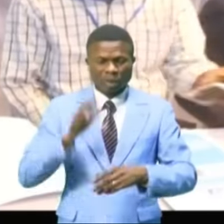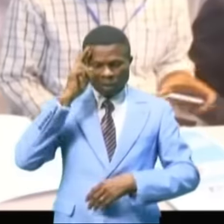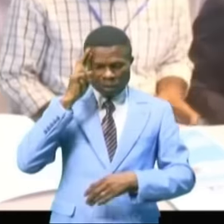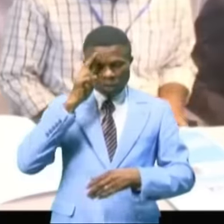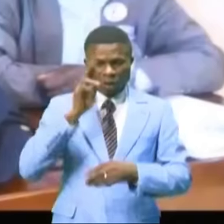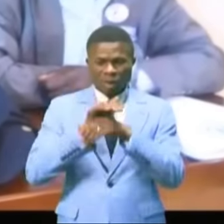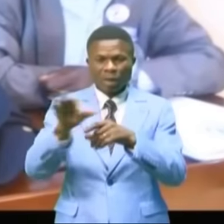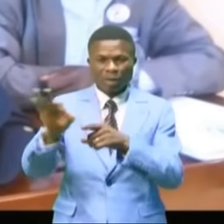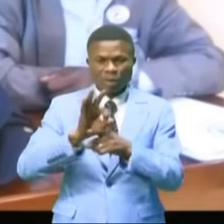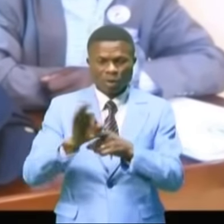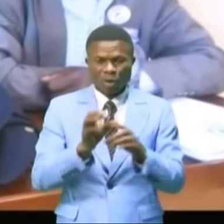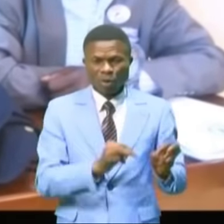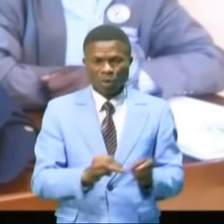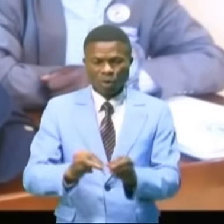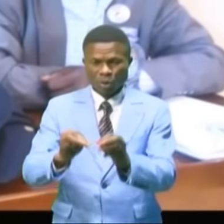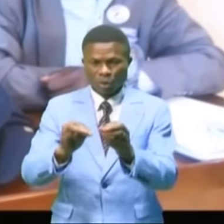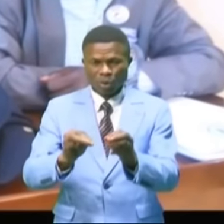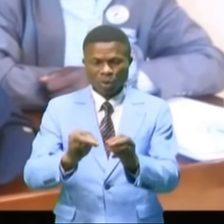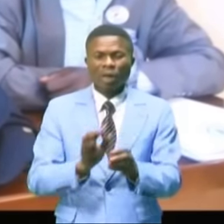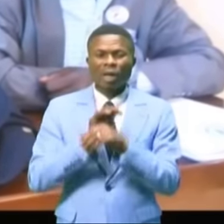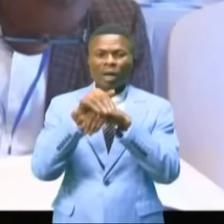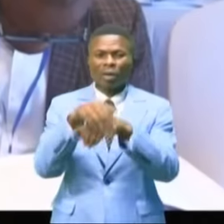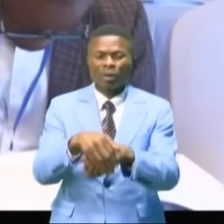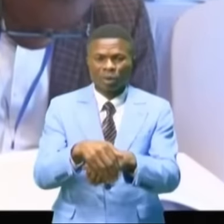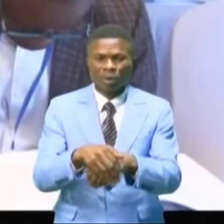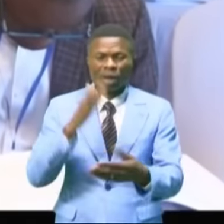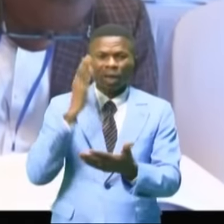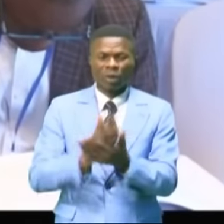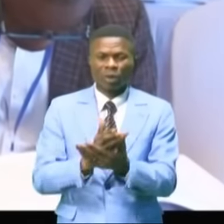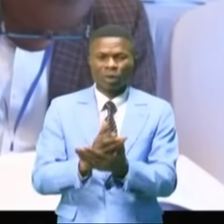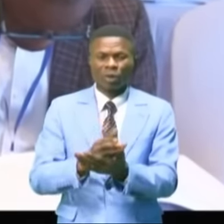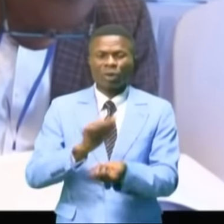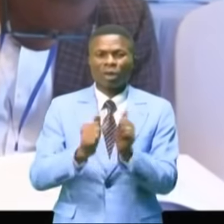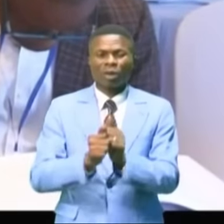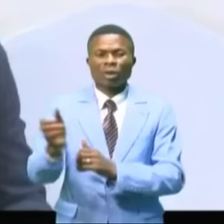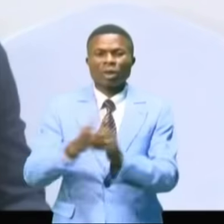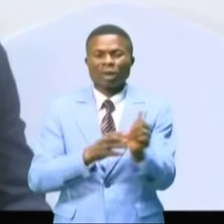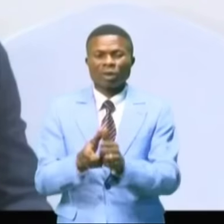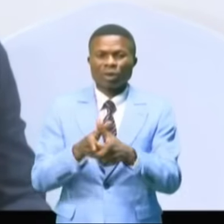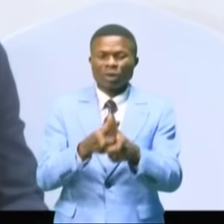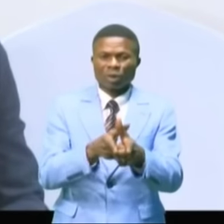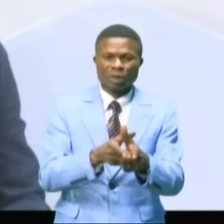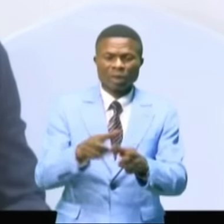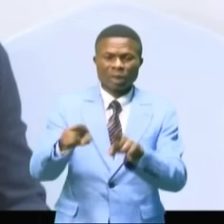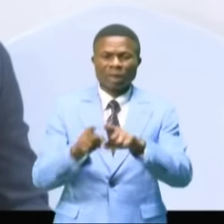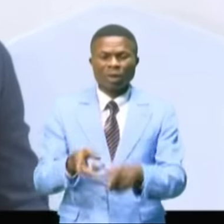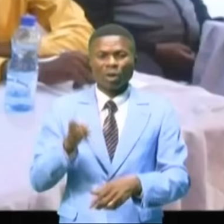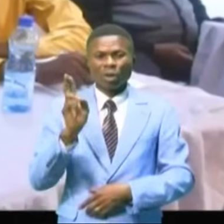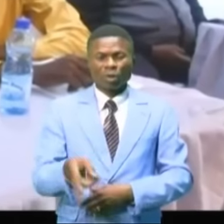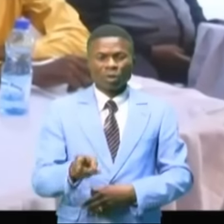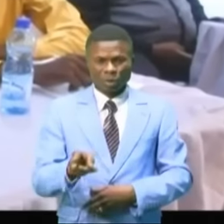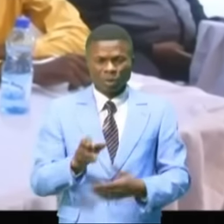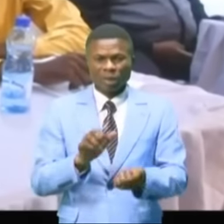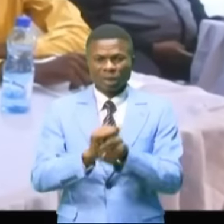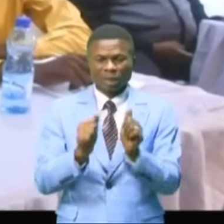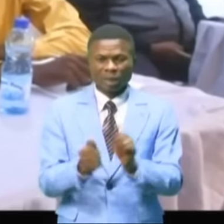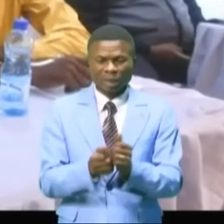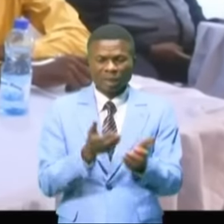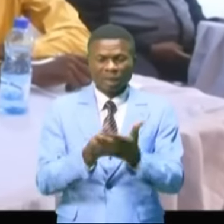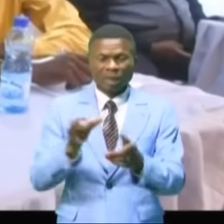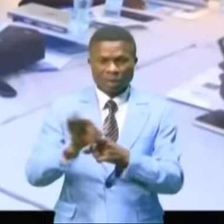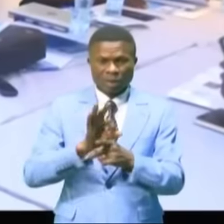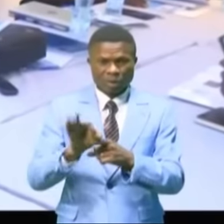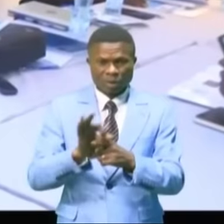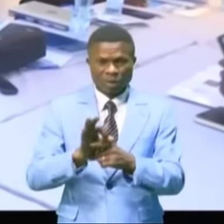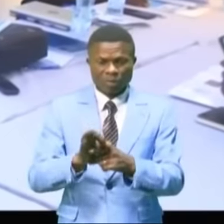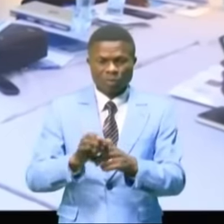sur le mécanisme qui devront contribuer à lutter contre la prolifération des armes légères et des petits calibres. L'initiative de cet atelier est